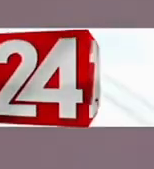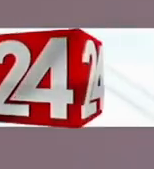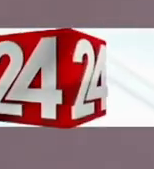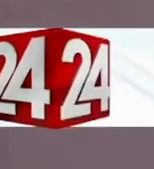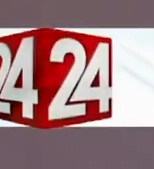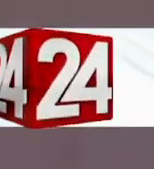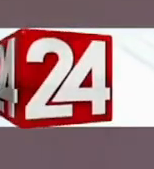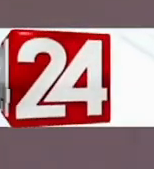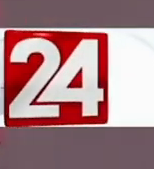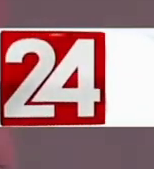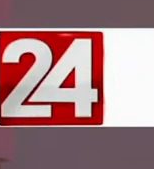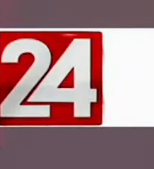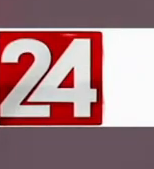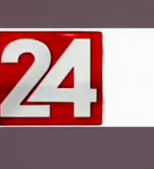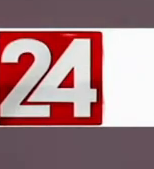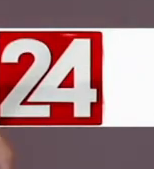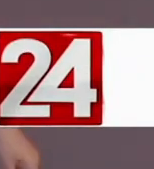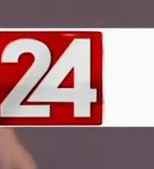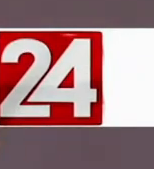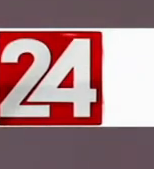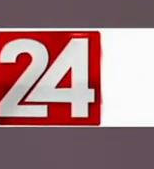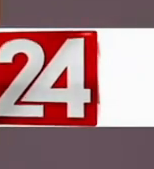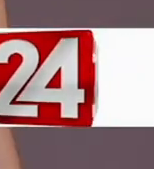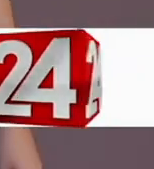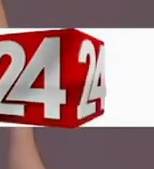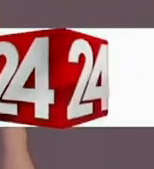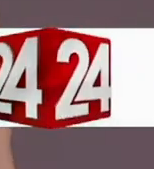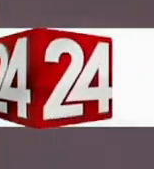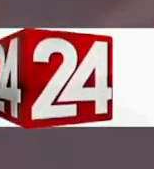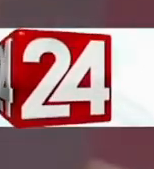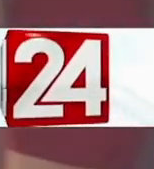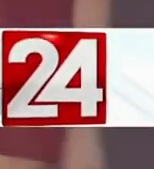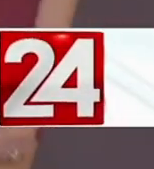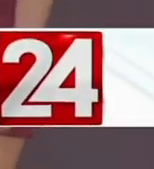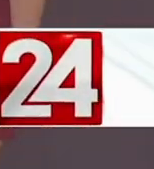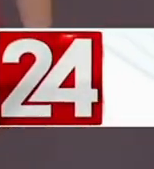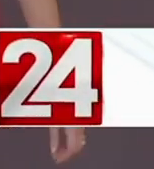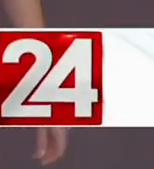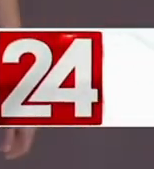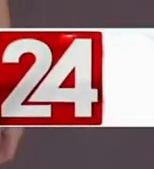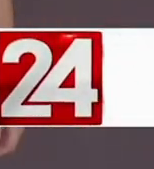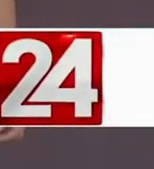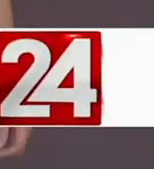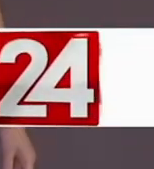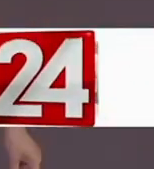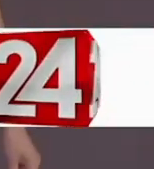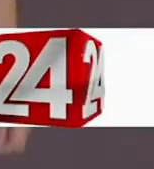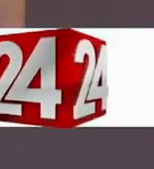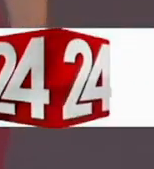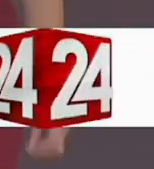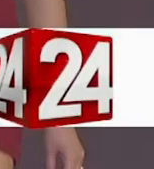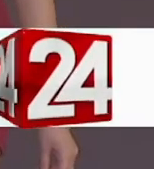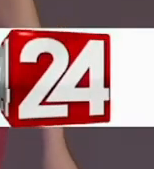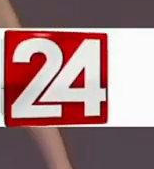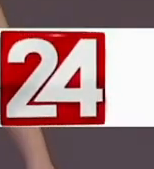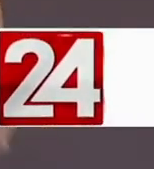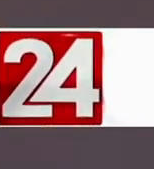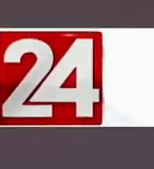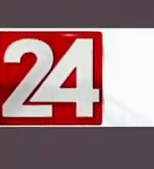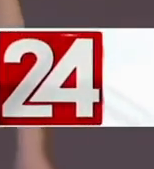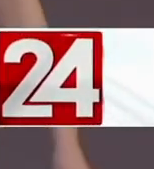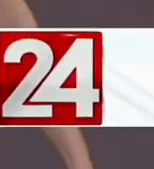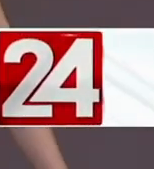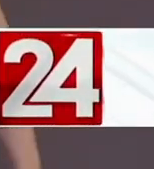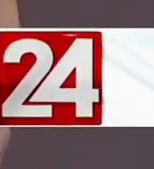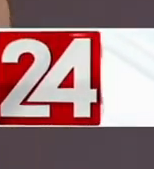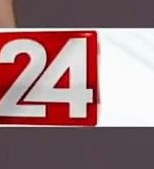At ang mga star ng startup Alden Richards at Bea Alonso, ika ngay Fid and Fab sa pagrampaw. Sino naman kaya